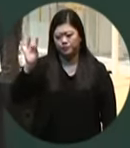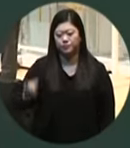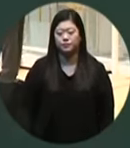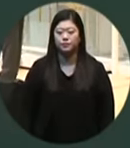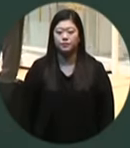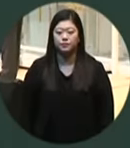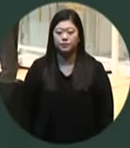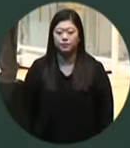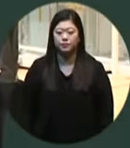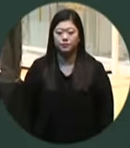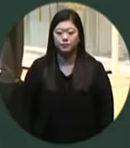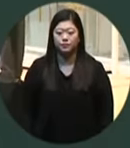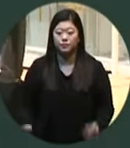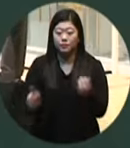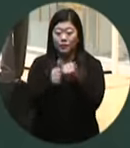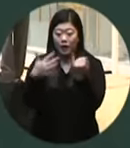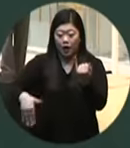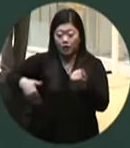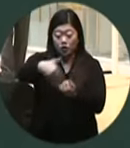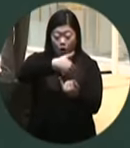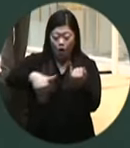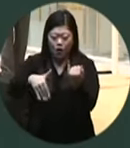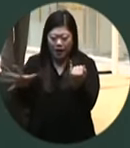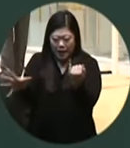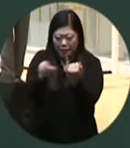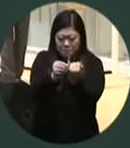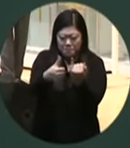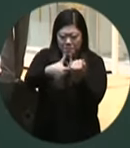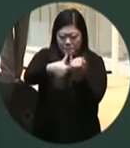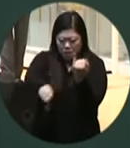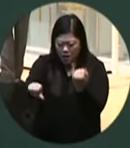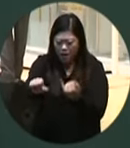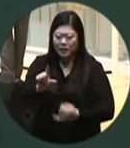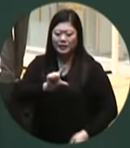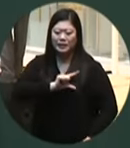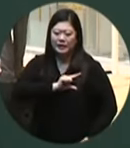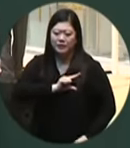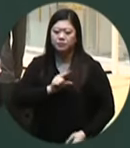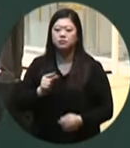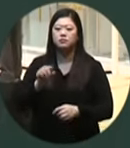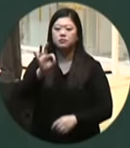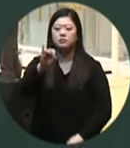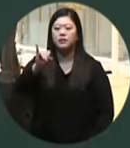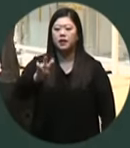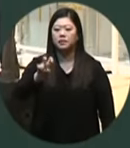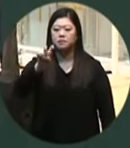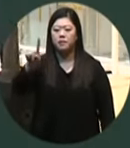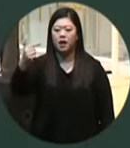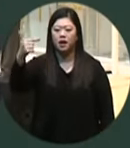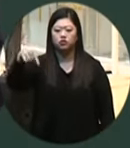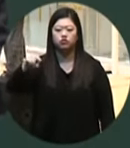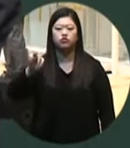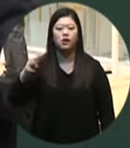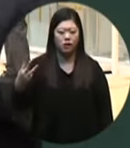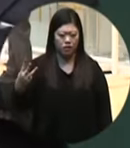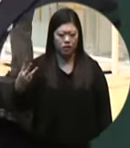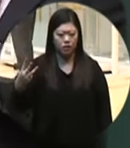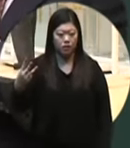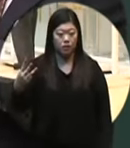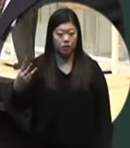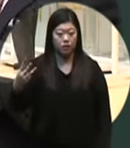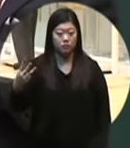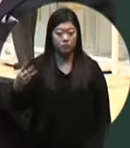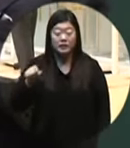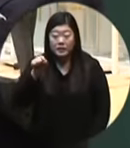true? 처녀가 잉태하여 아들 낳을 것이니 그 이름을 임마누엘이라. It says the virgin will give birth to a son and he will be called Emmanuel. 이게